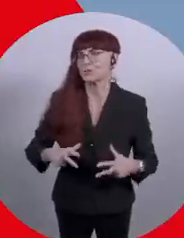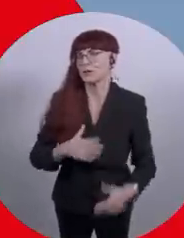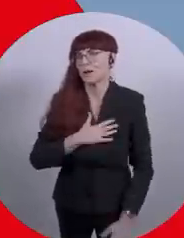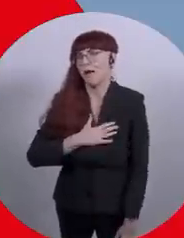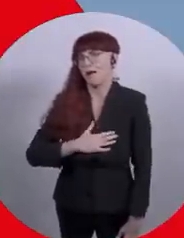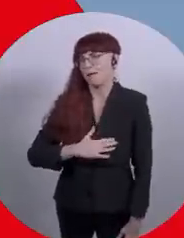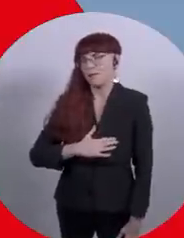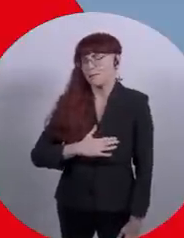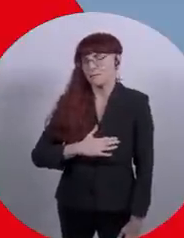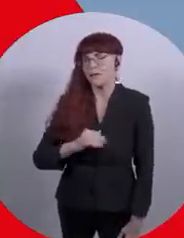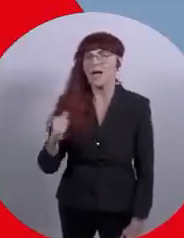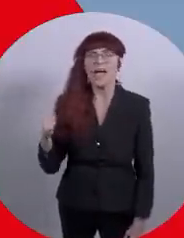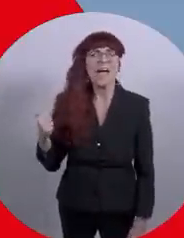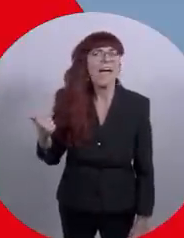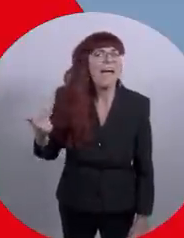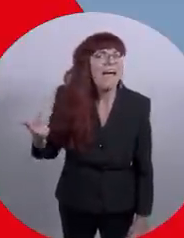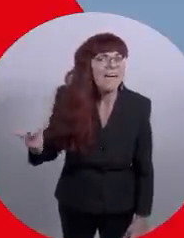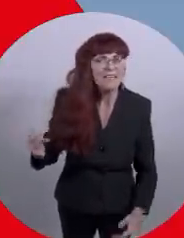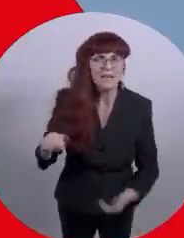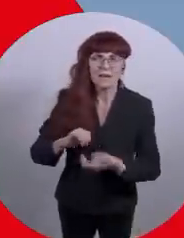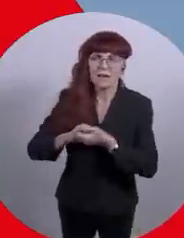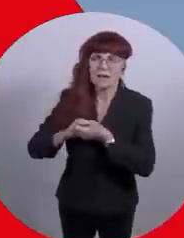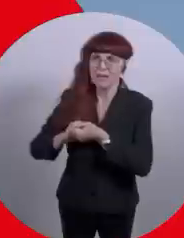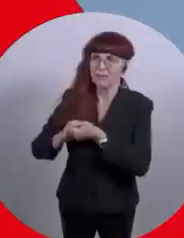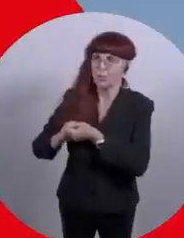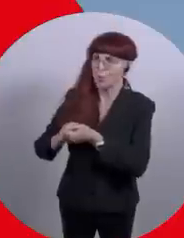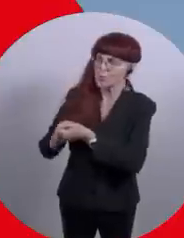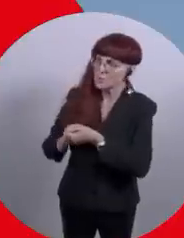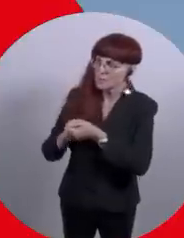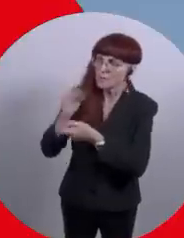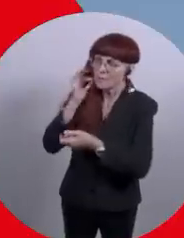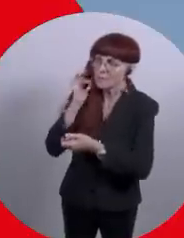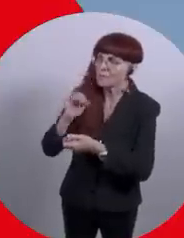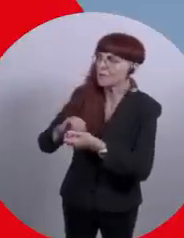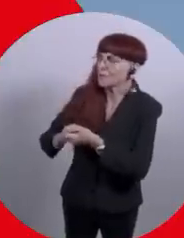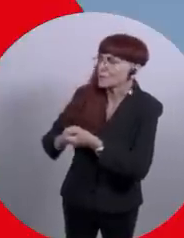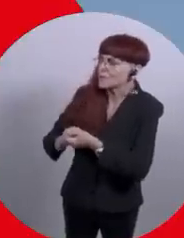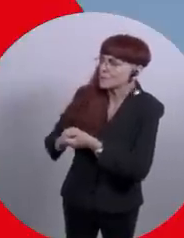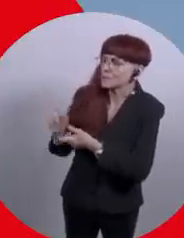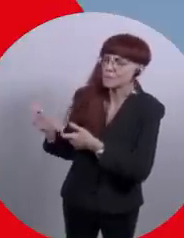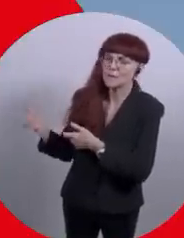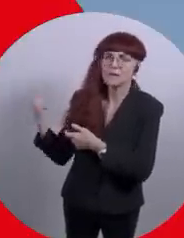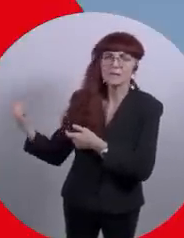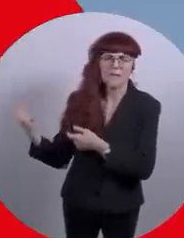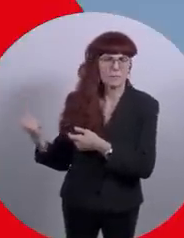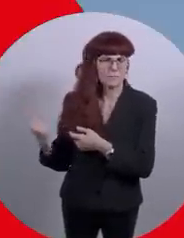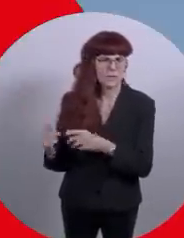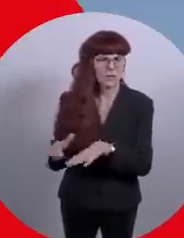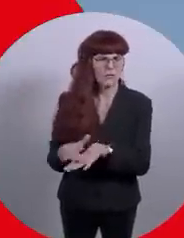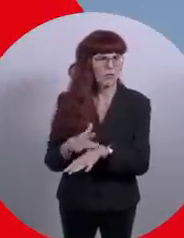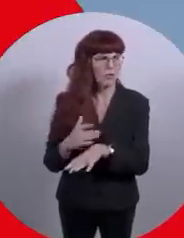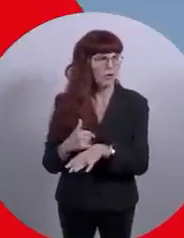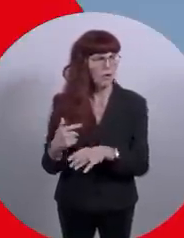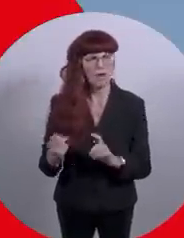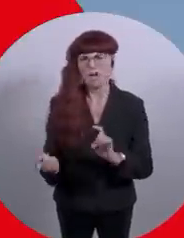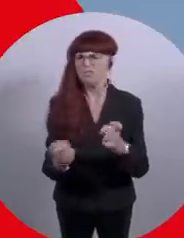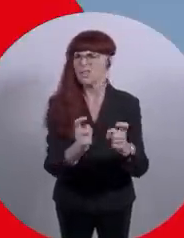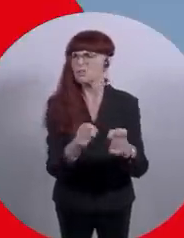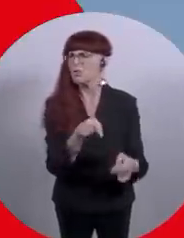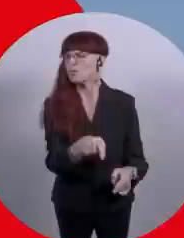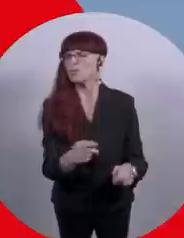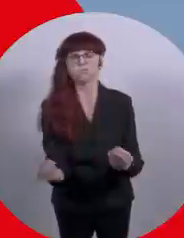einige von euch liebe Genossen und genossen vielleicht als überzogen ja